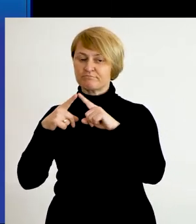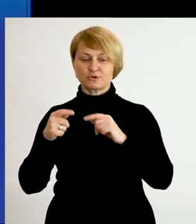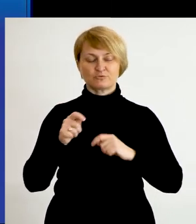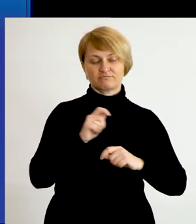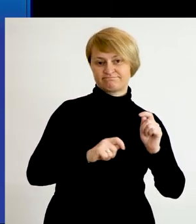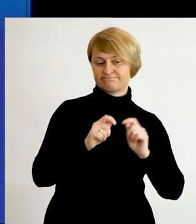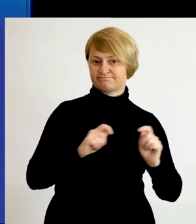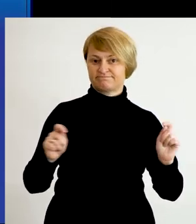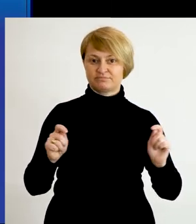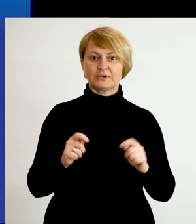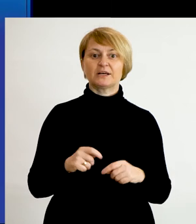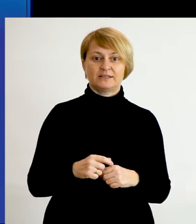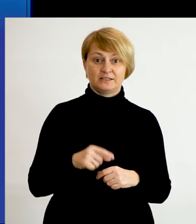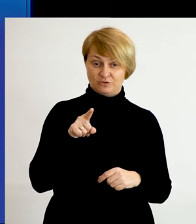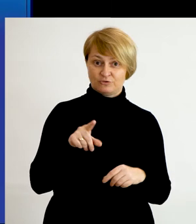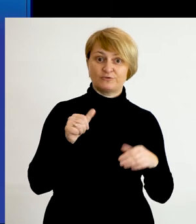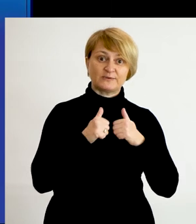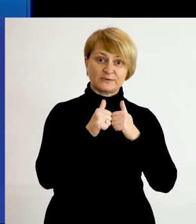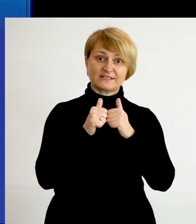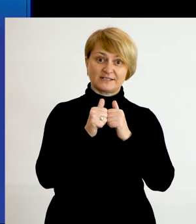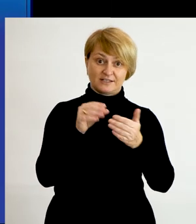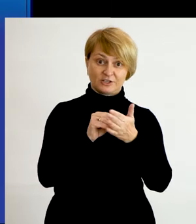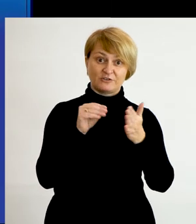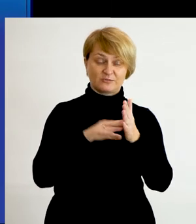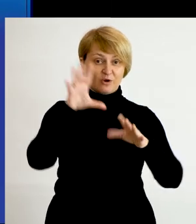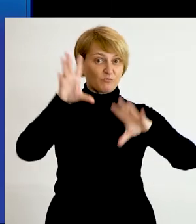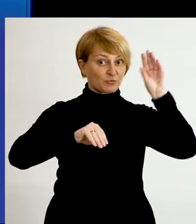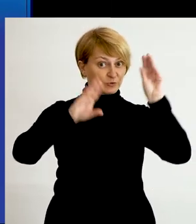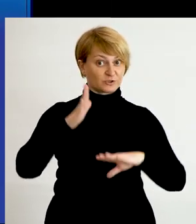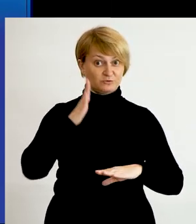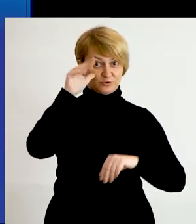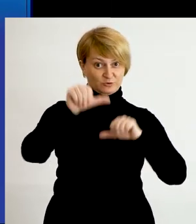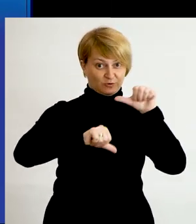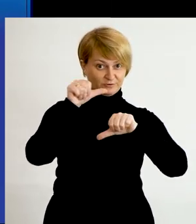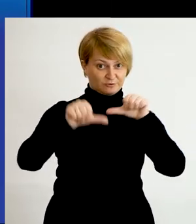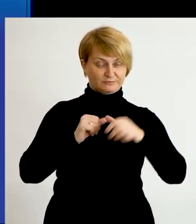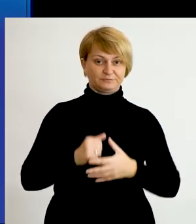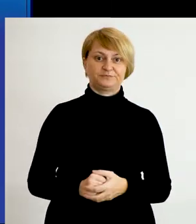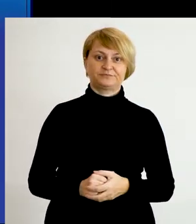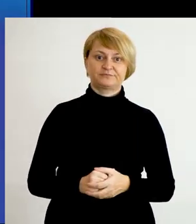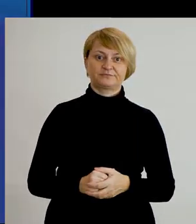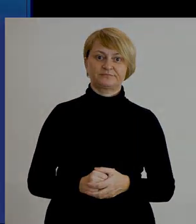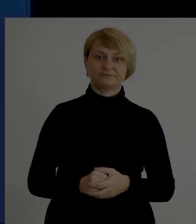rozwiązania. Także to zadanie jest wpisane na budżet przyszłoroczny.